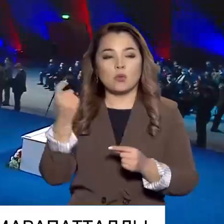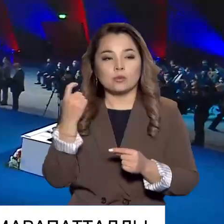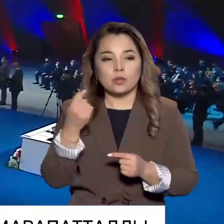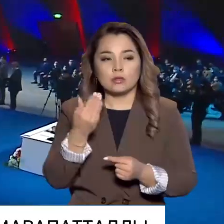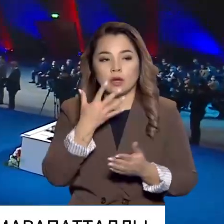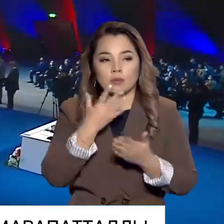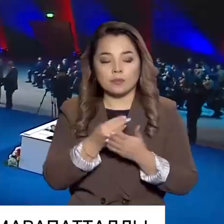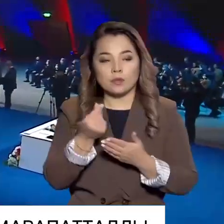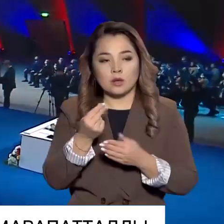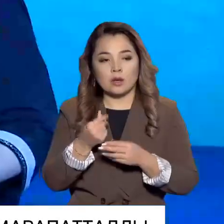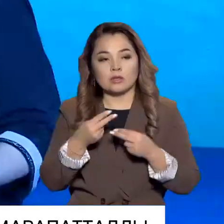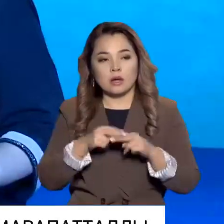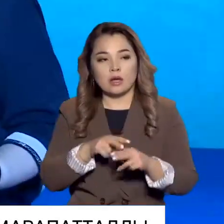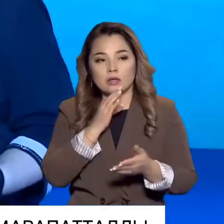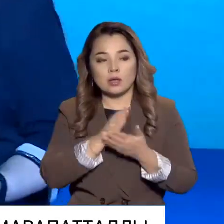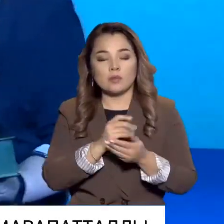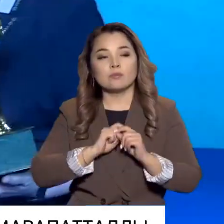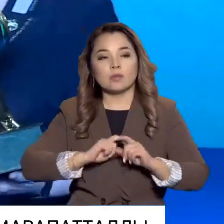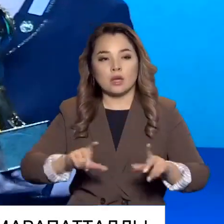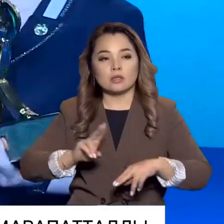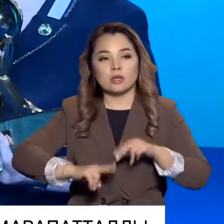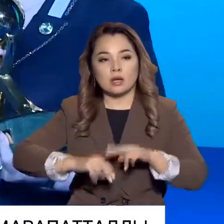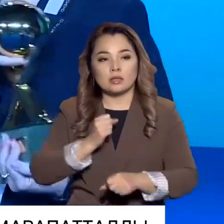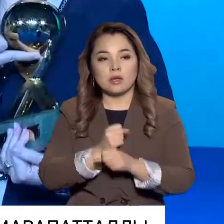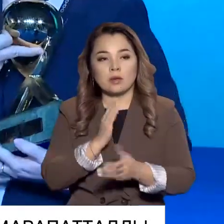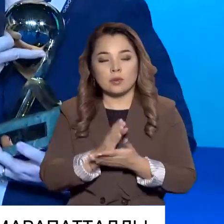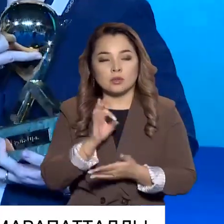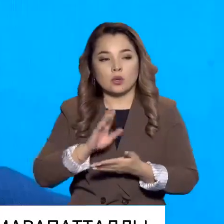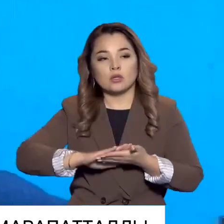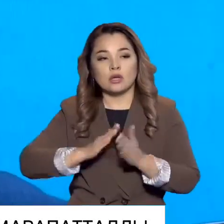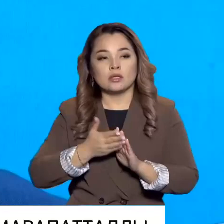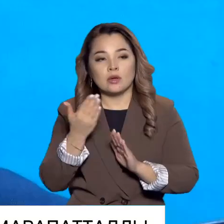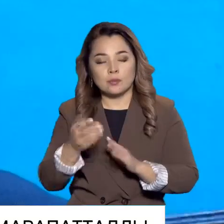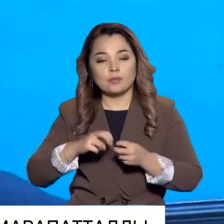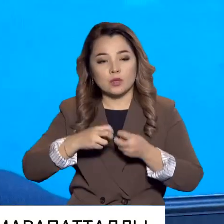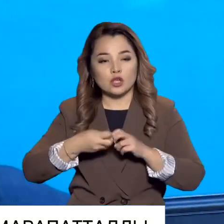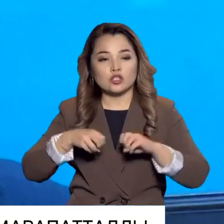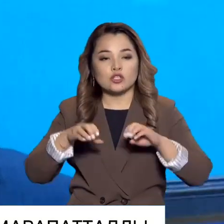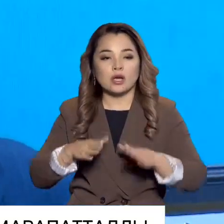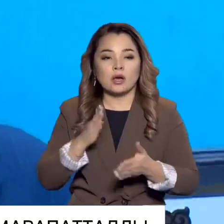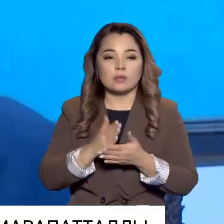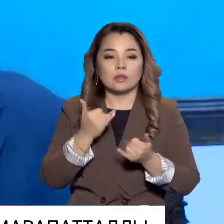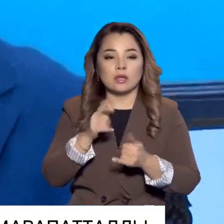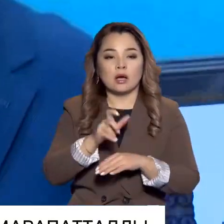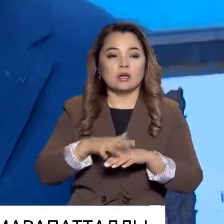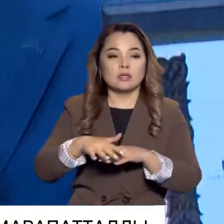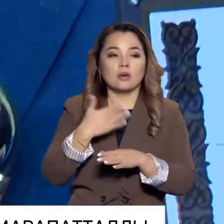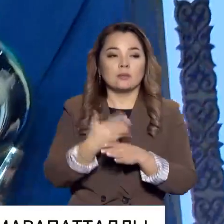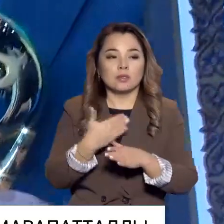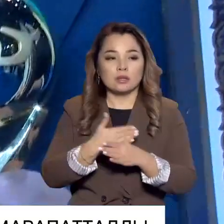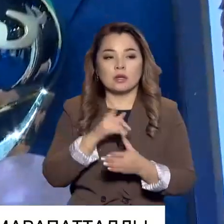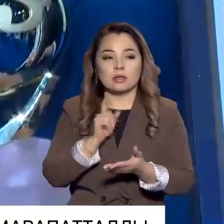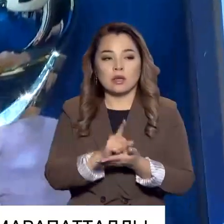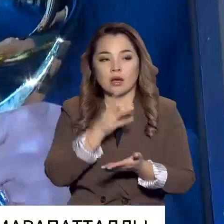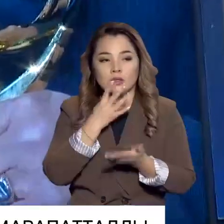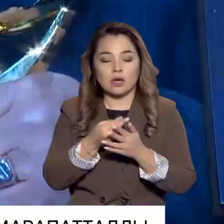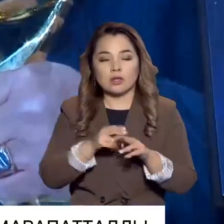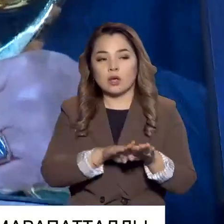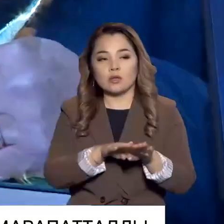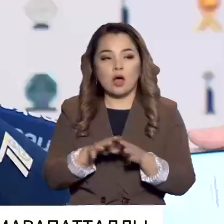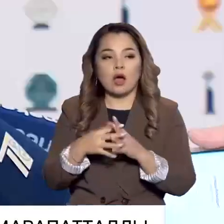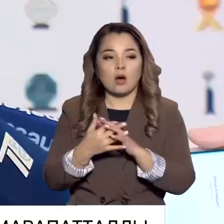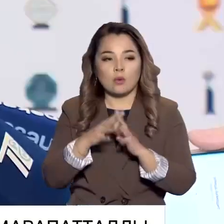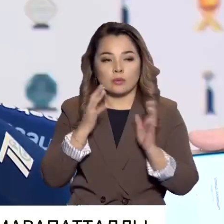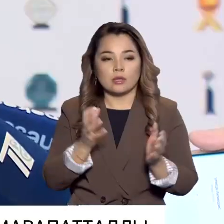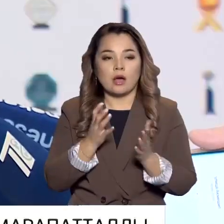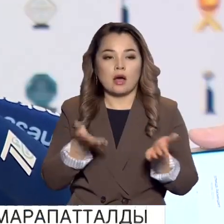қаржысын қайырымдылыққа жұмсайды. Ауылына мектеп салып берді, әлеуметтік мәселелерін шешіп жүр. Үдере көшкен жұртты тоқтатып, күрегелі тұрған тұтас ауылды сақтап